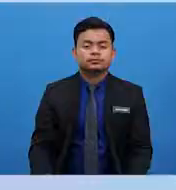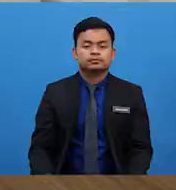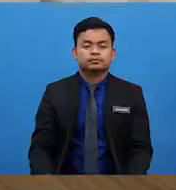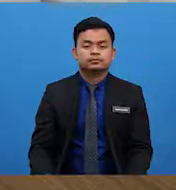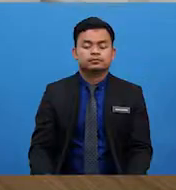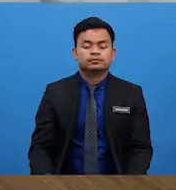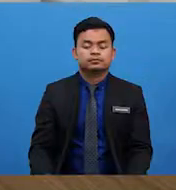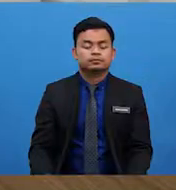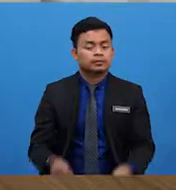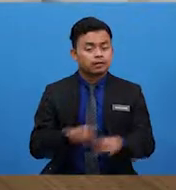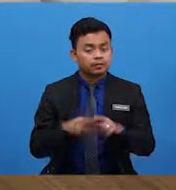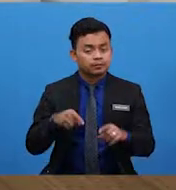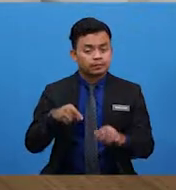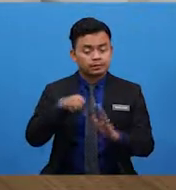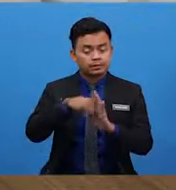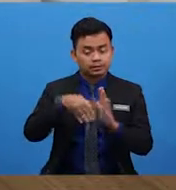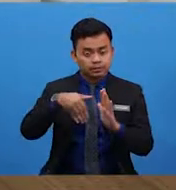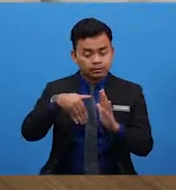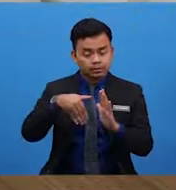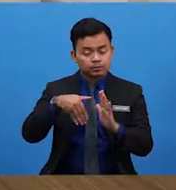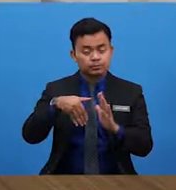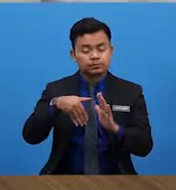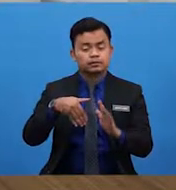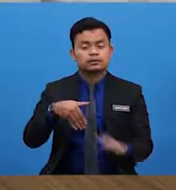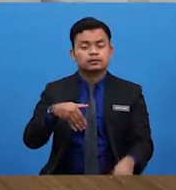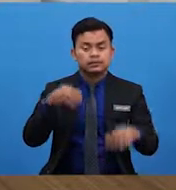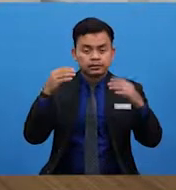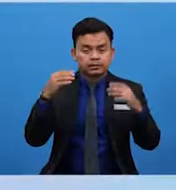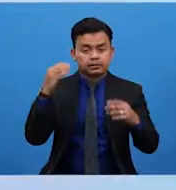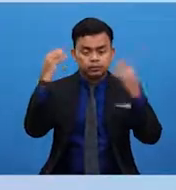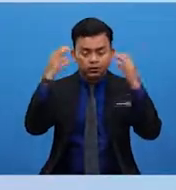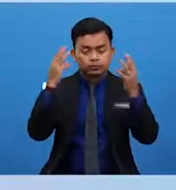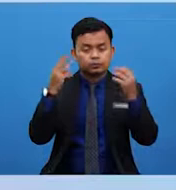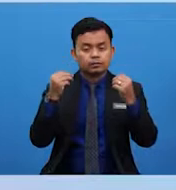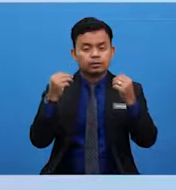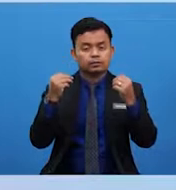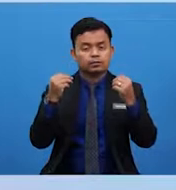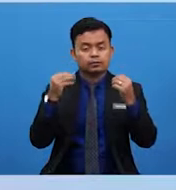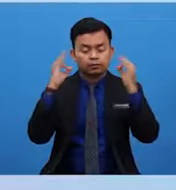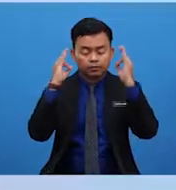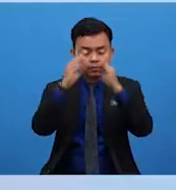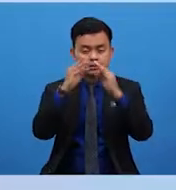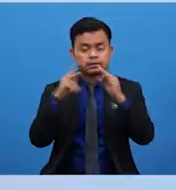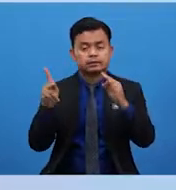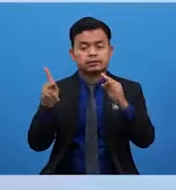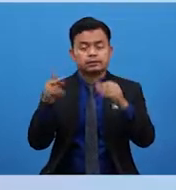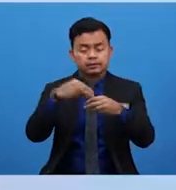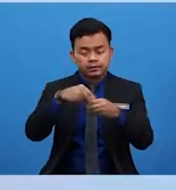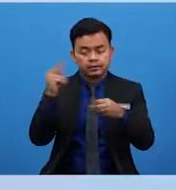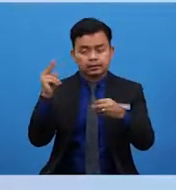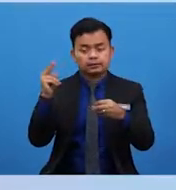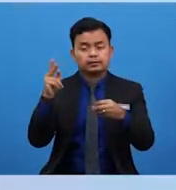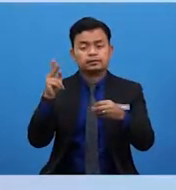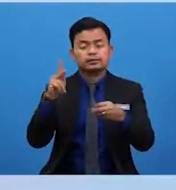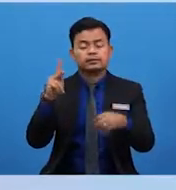Hahaha Tapi sebelum tu Cikgu Jalan ingin saya tekankan disini bahwa karya seni Bijuu itu sendiri terdapat dalam tiga